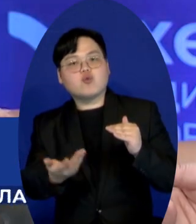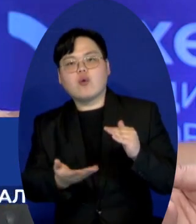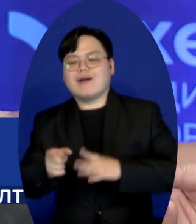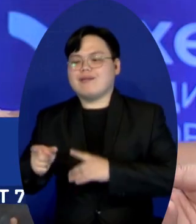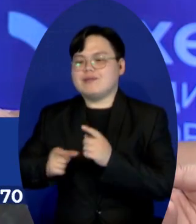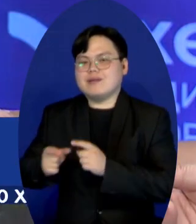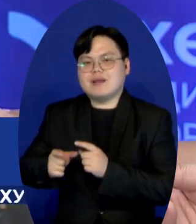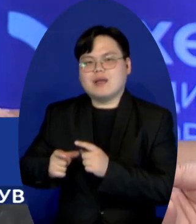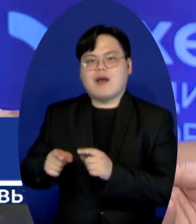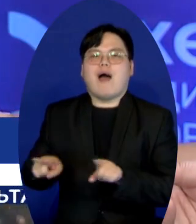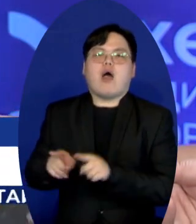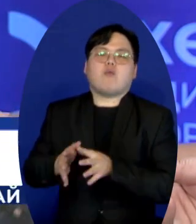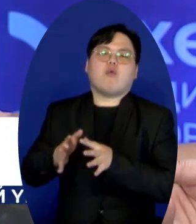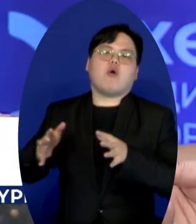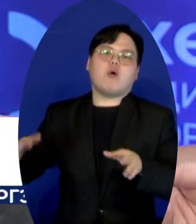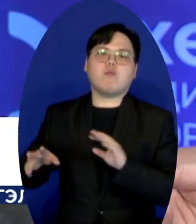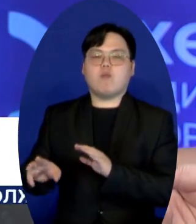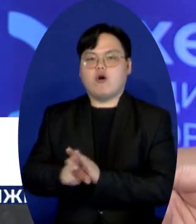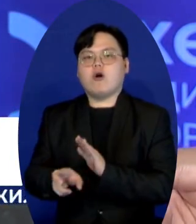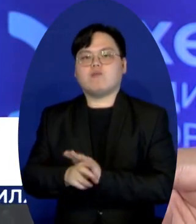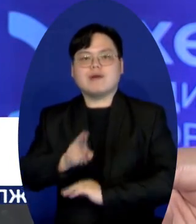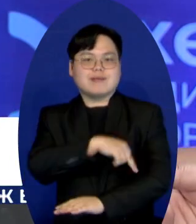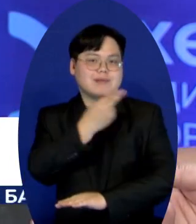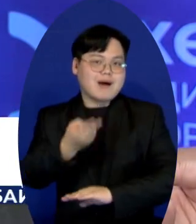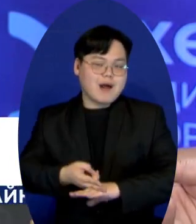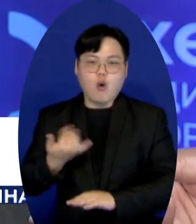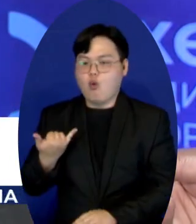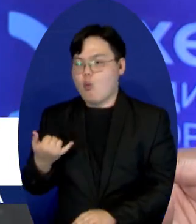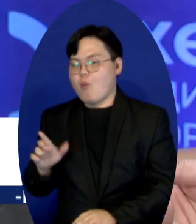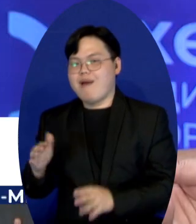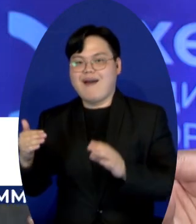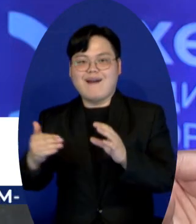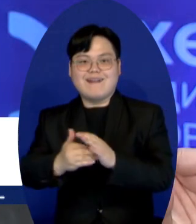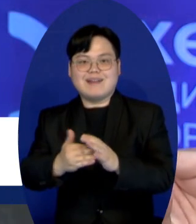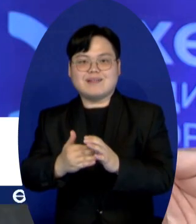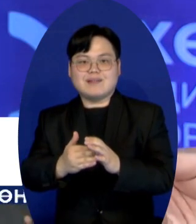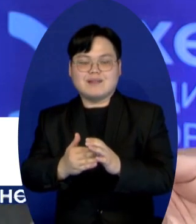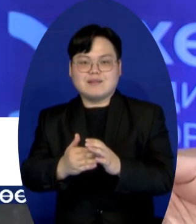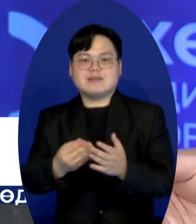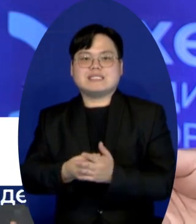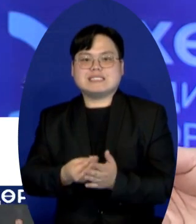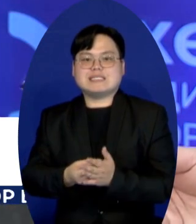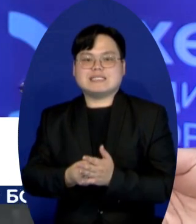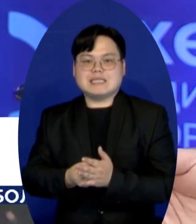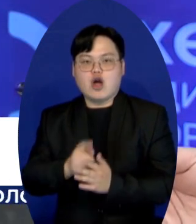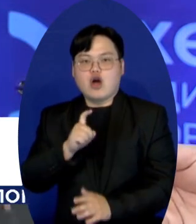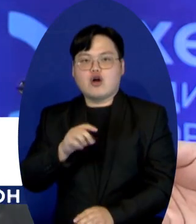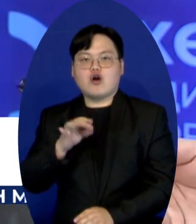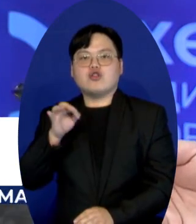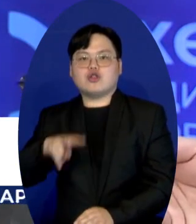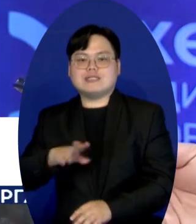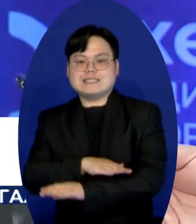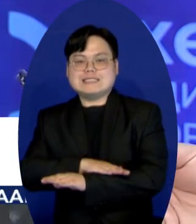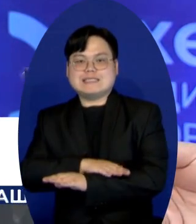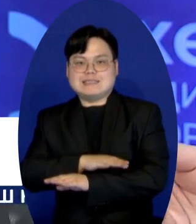хэмжээний эдийн засаг бий болно гэсэн үг л дээ. Тэгэхээр Дархан Улаанбаатар Эрдэнтийн аль нэг уруу нь яг заавал эднийх хар таардаг замтай юм байна л